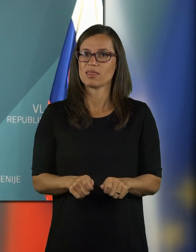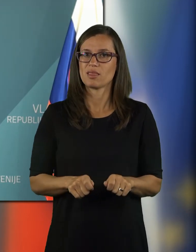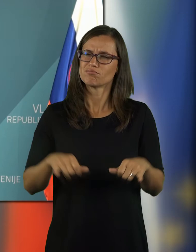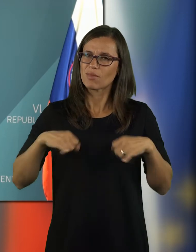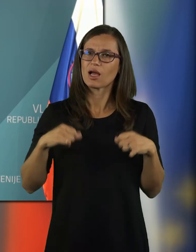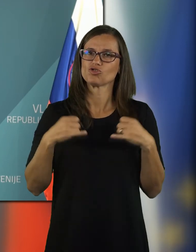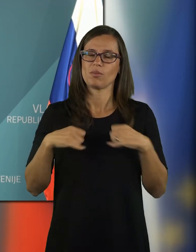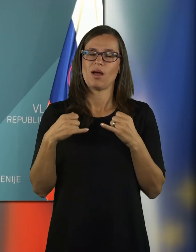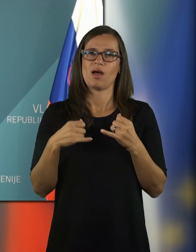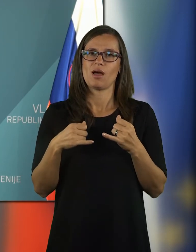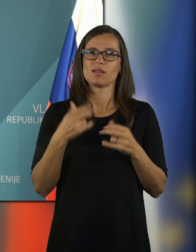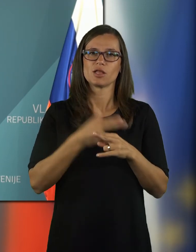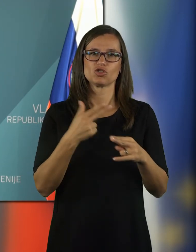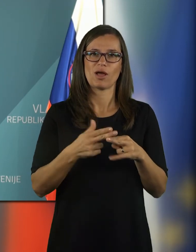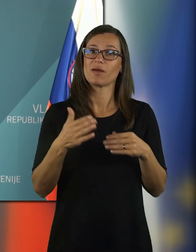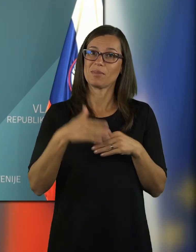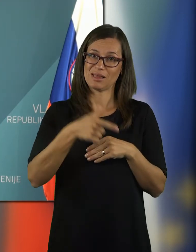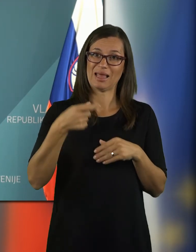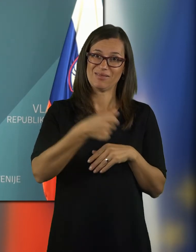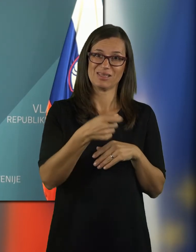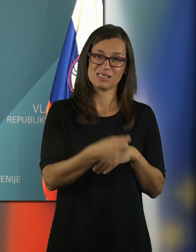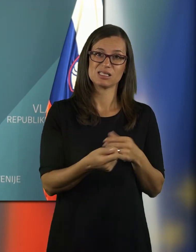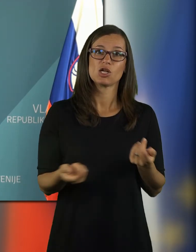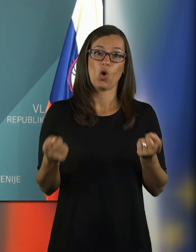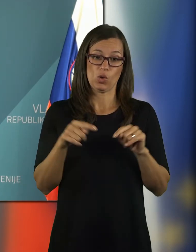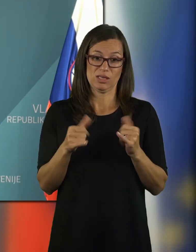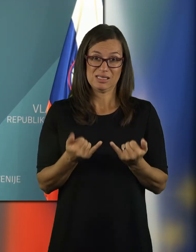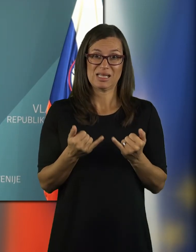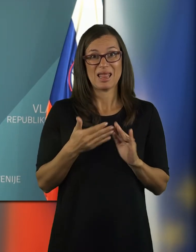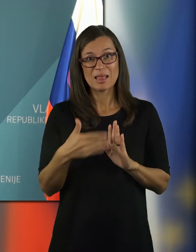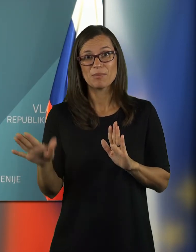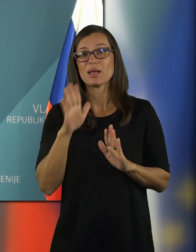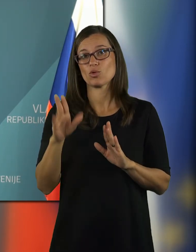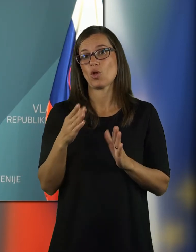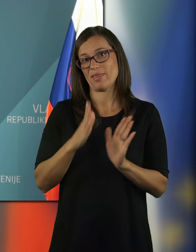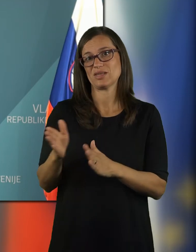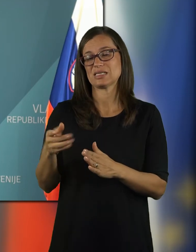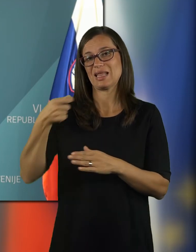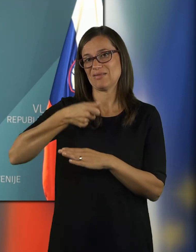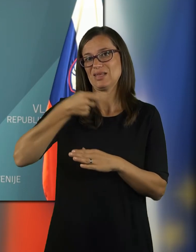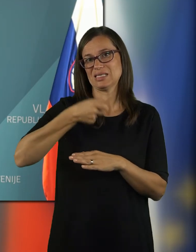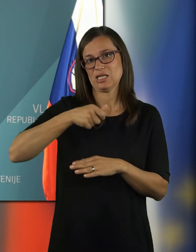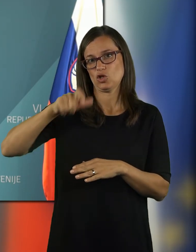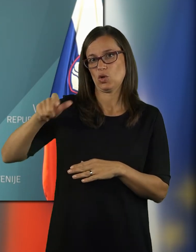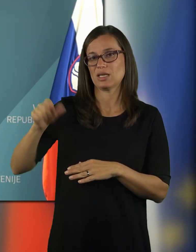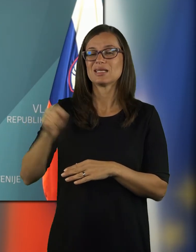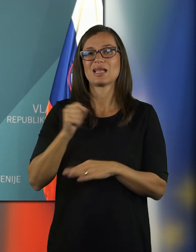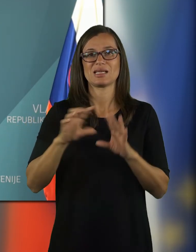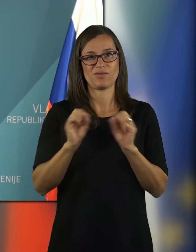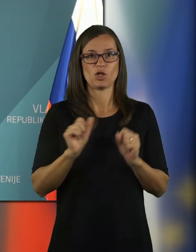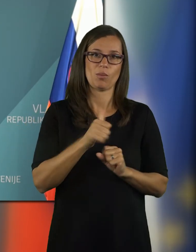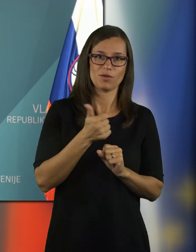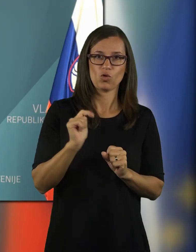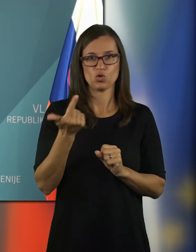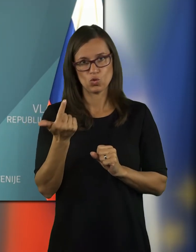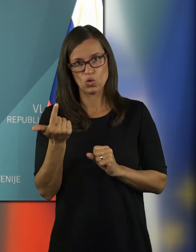končan angažma države pri tej investiciji. Od zdaj naprej bodo na vrsti investitorji, da izvedajo